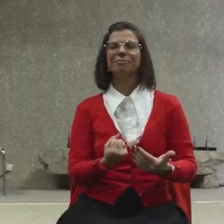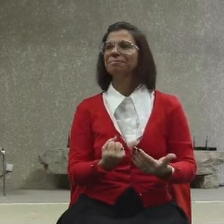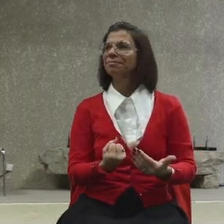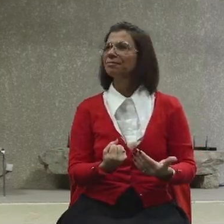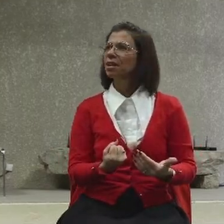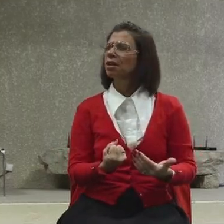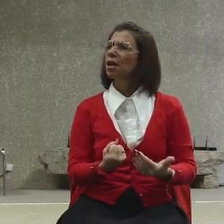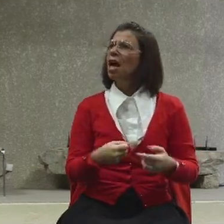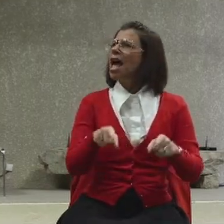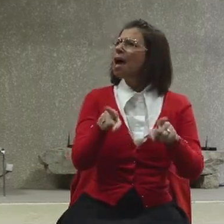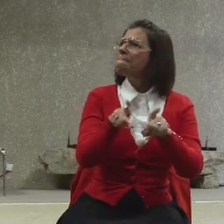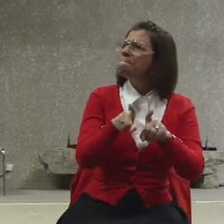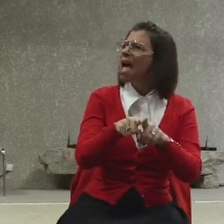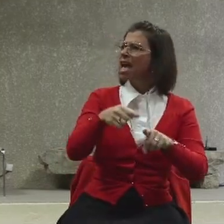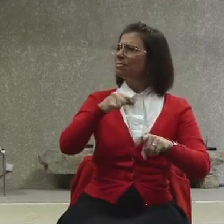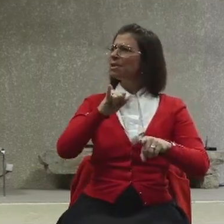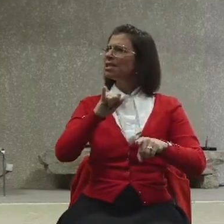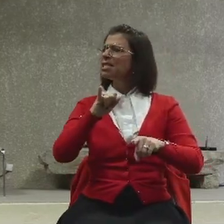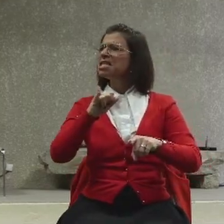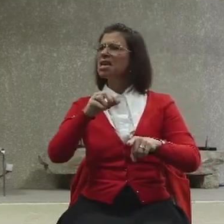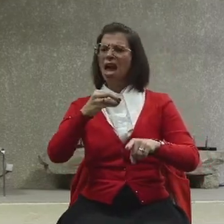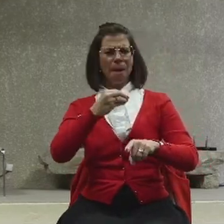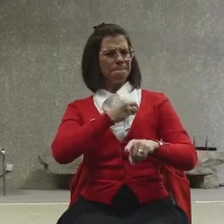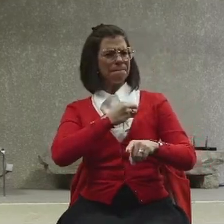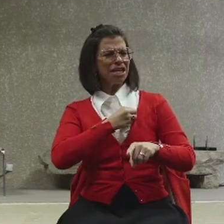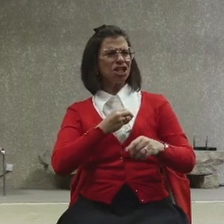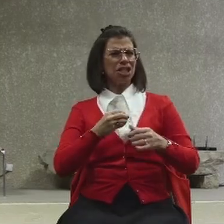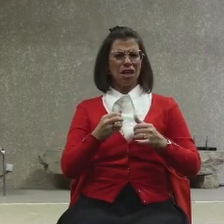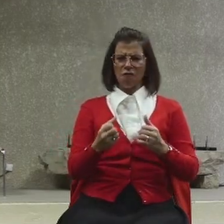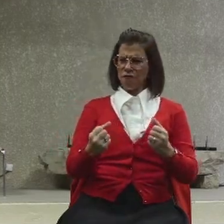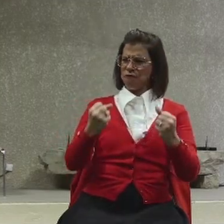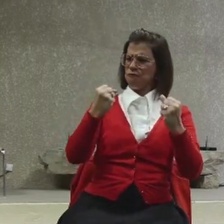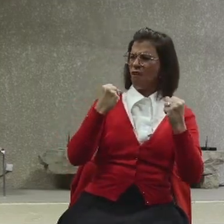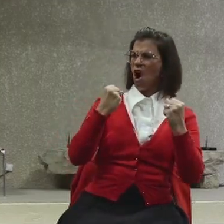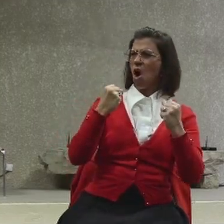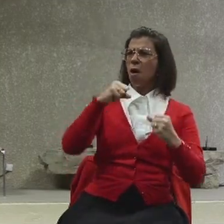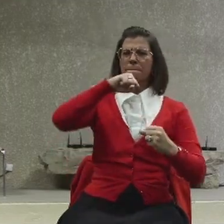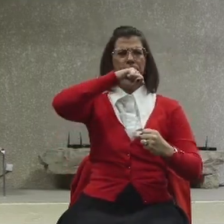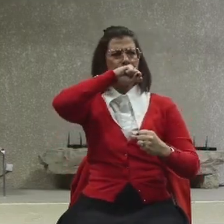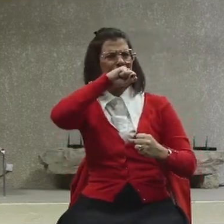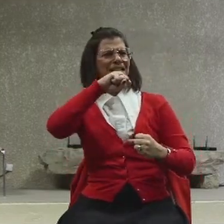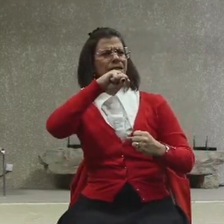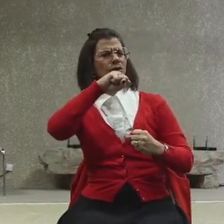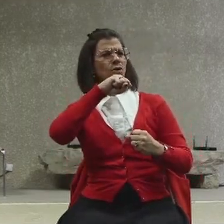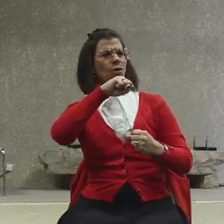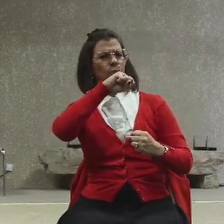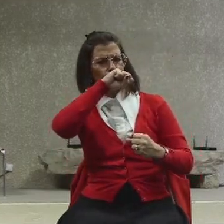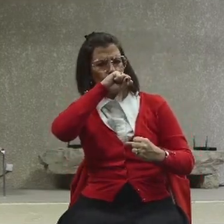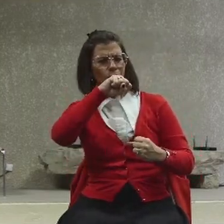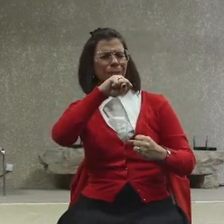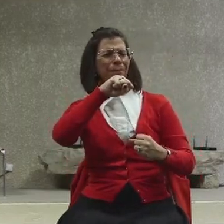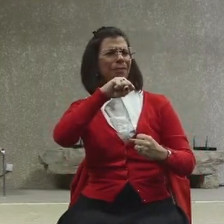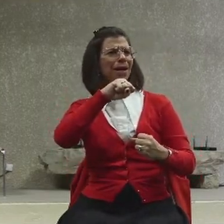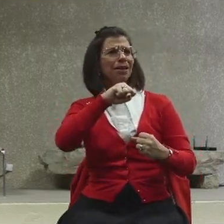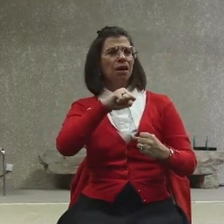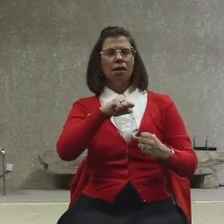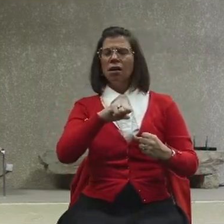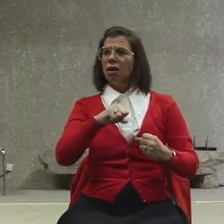douceur, sa puissance, tout ce qu'il est, eh bien, il est en nous. Amen.